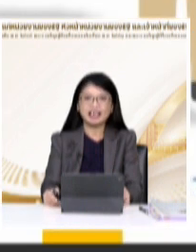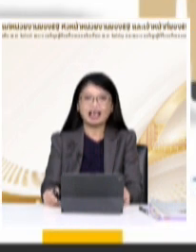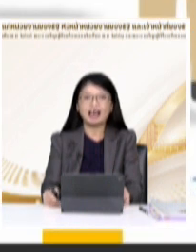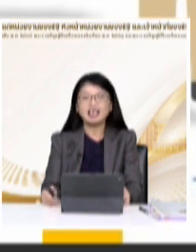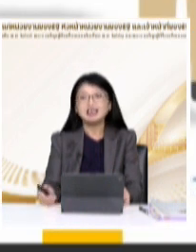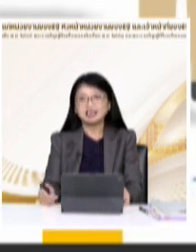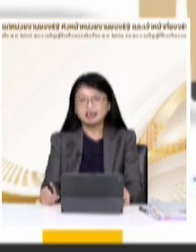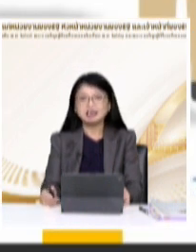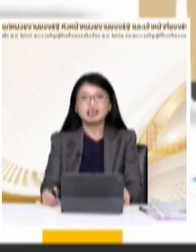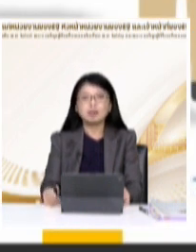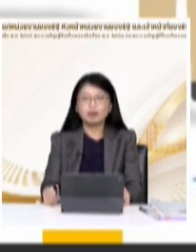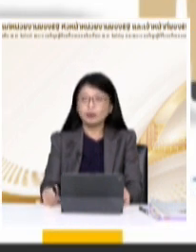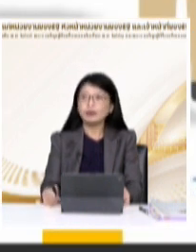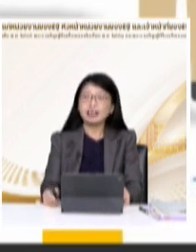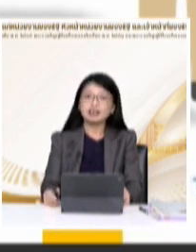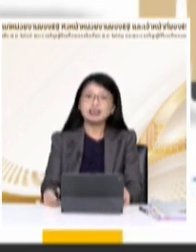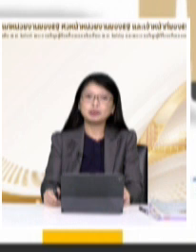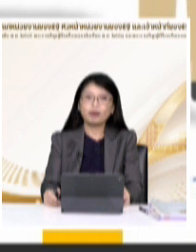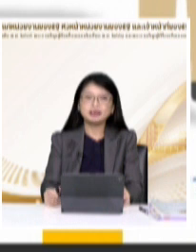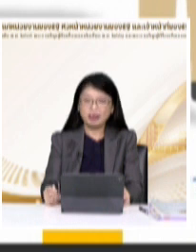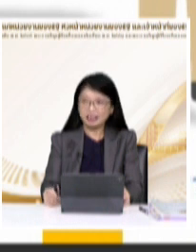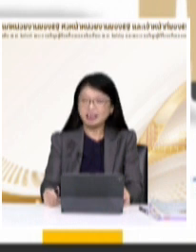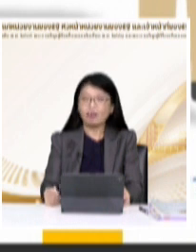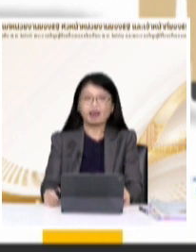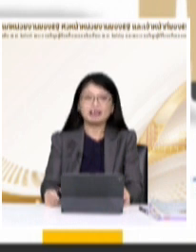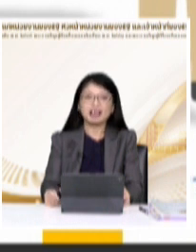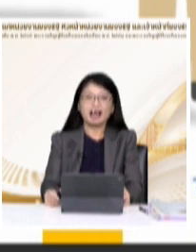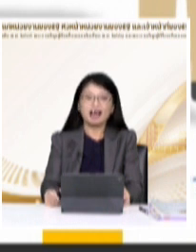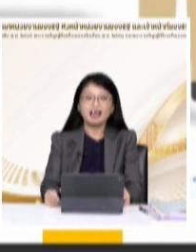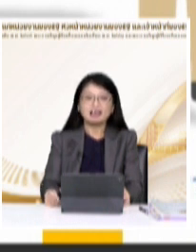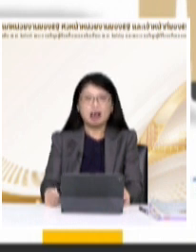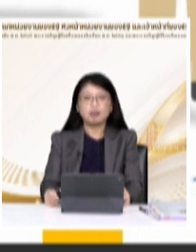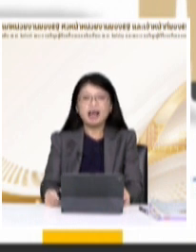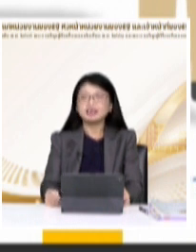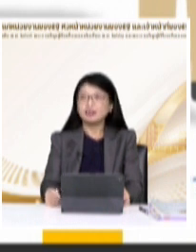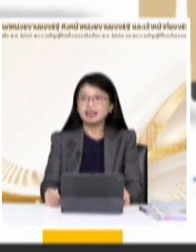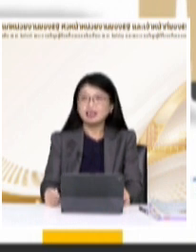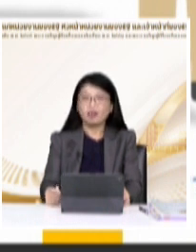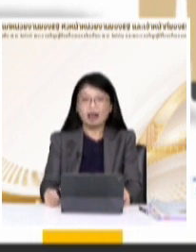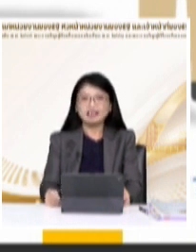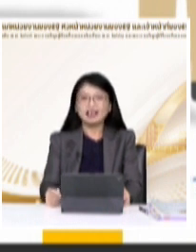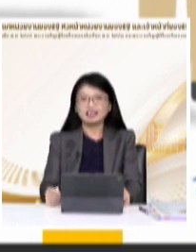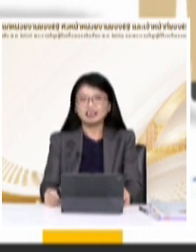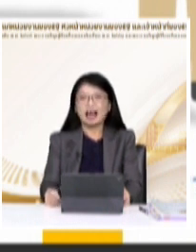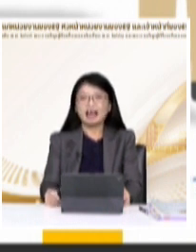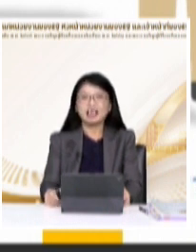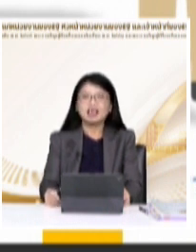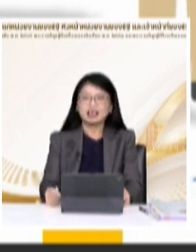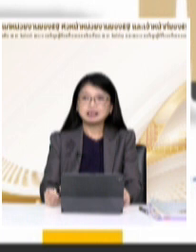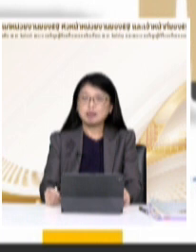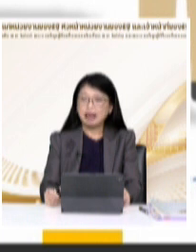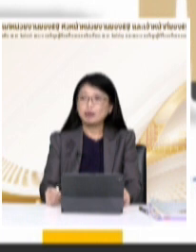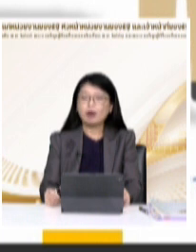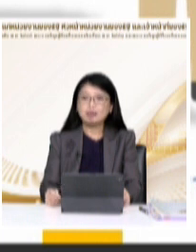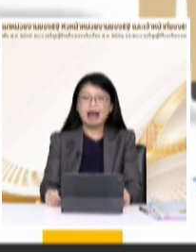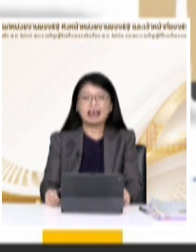ไว้นะคะซึ่งบุคคลคนนั้นก็คือตัวเจ้าหน้าที่ของรัฐนะคะถามว่าเจ้าหน้าที่ของรัฐเนี่ยคือใครเราส